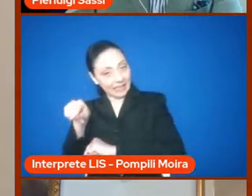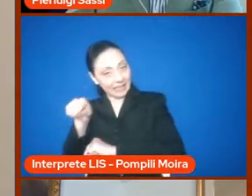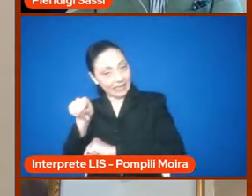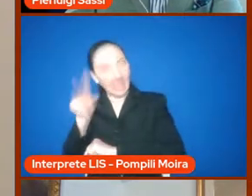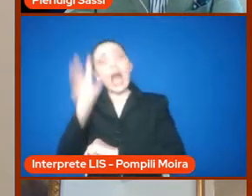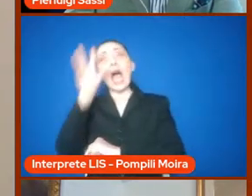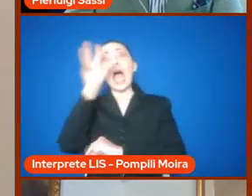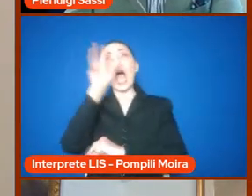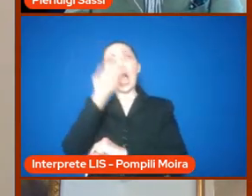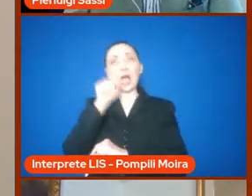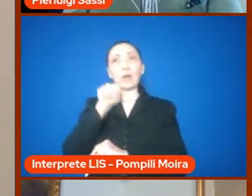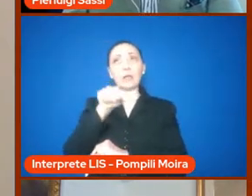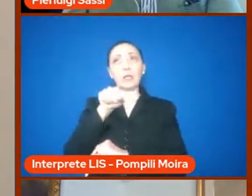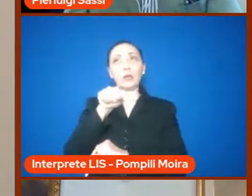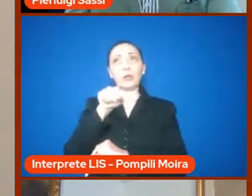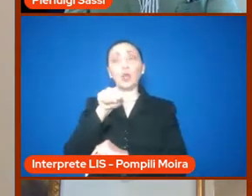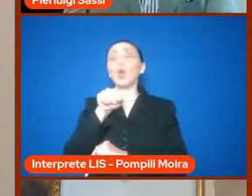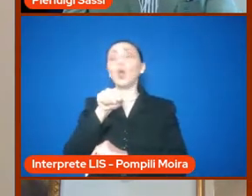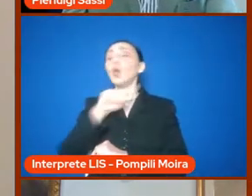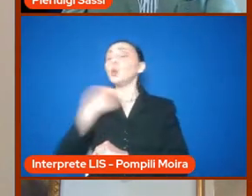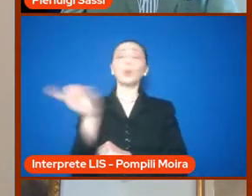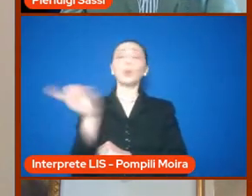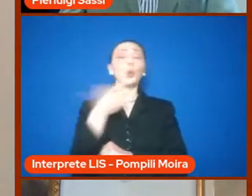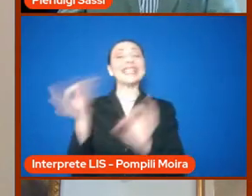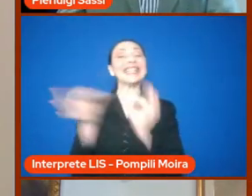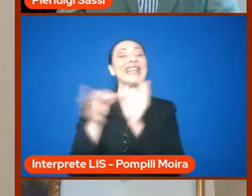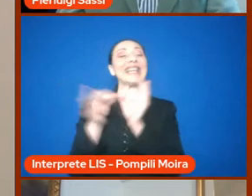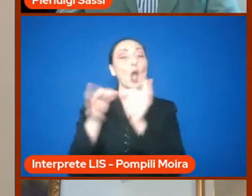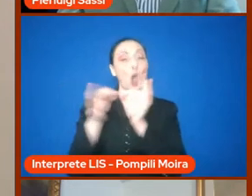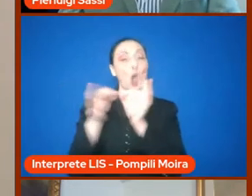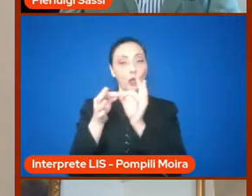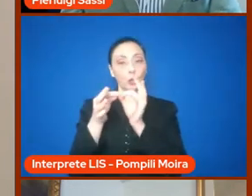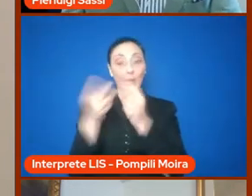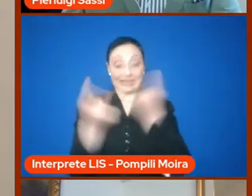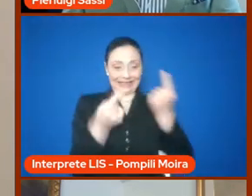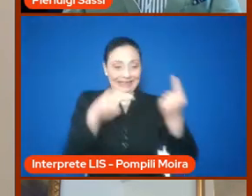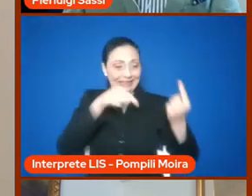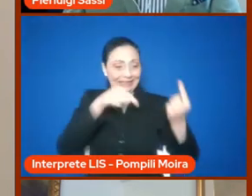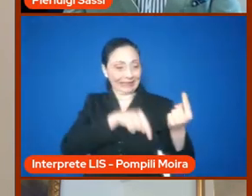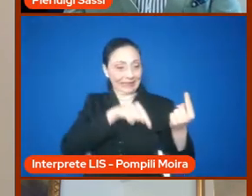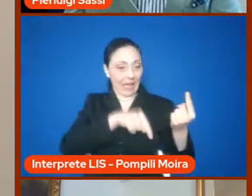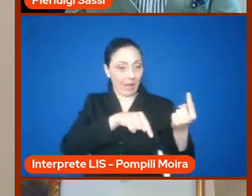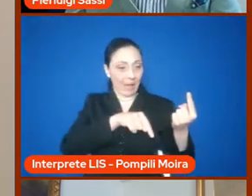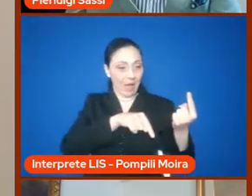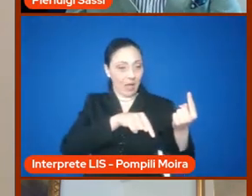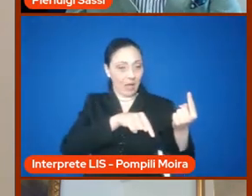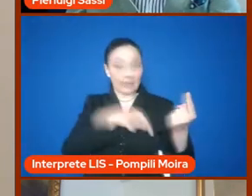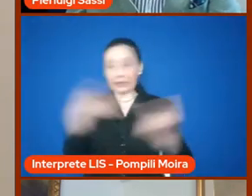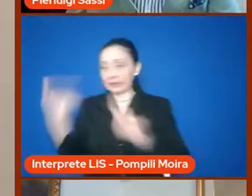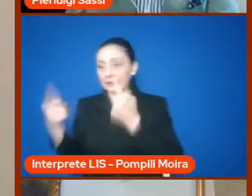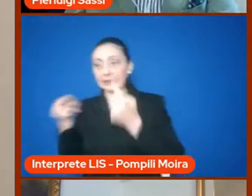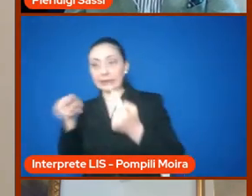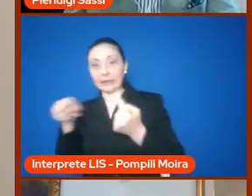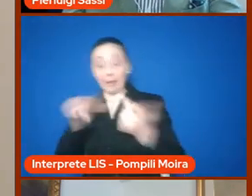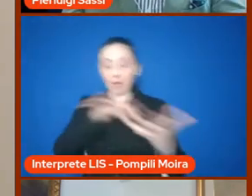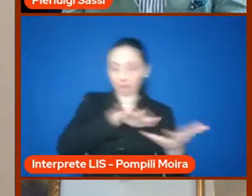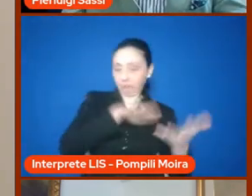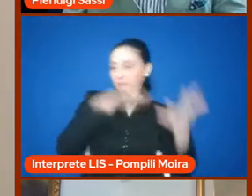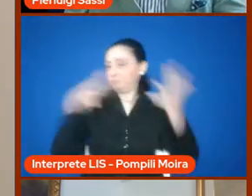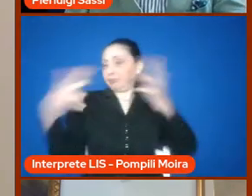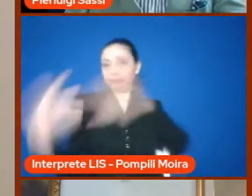di una trasformazione di un sistema attuale in un altro sistema. Dunque, questo lo do, diciamo, per scontato, anche